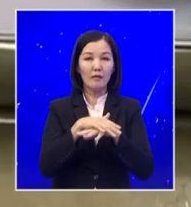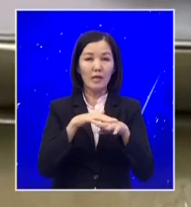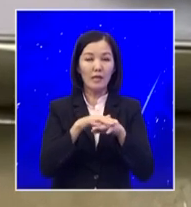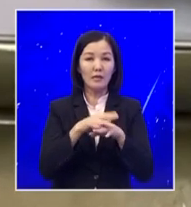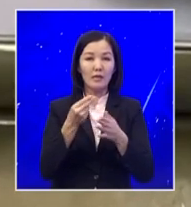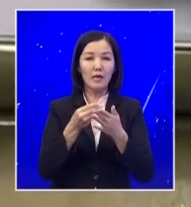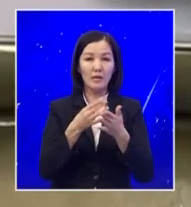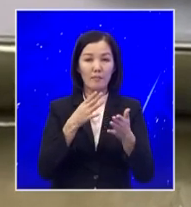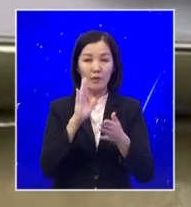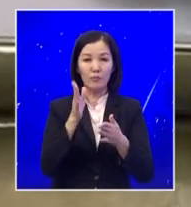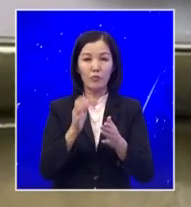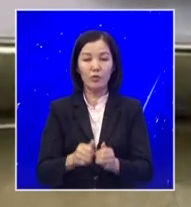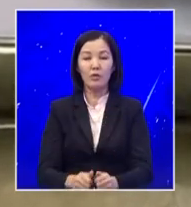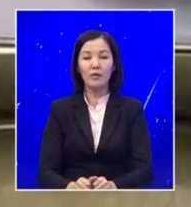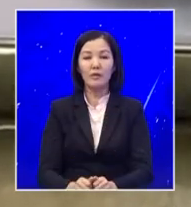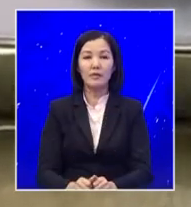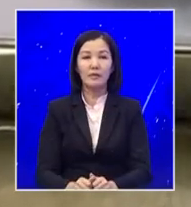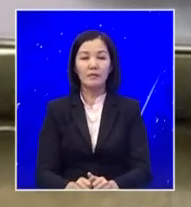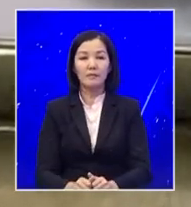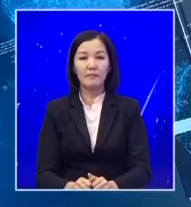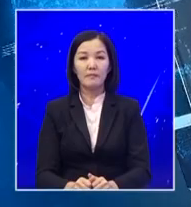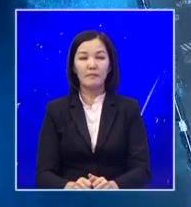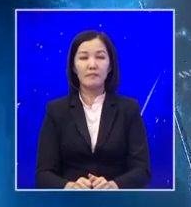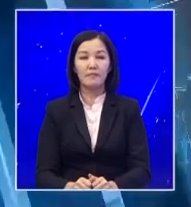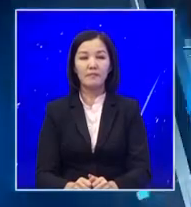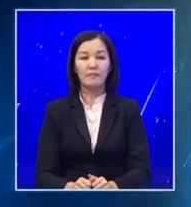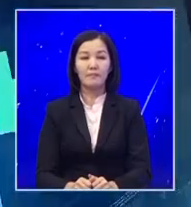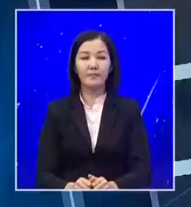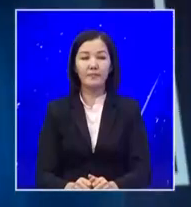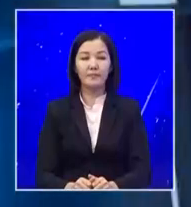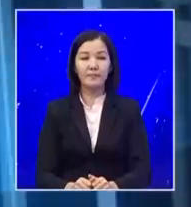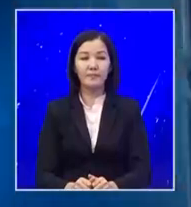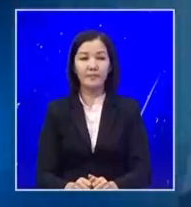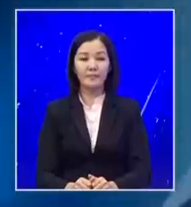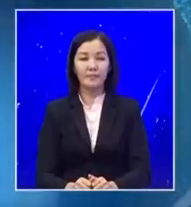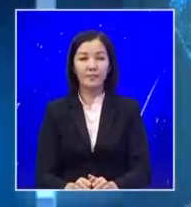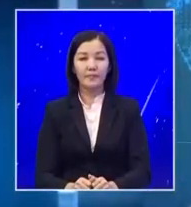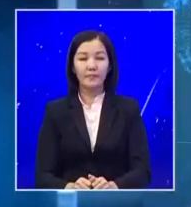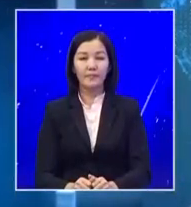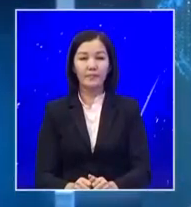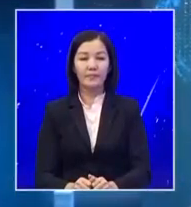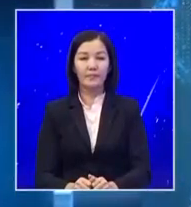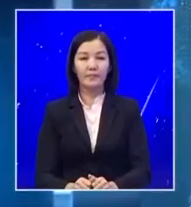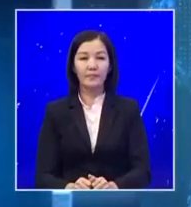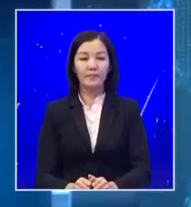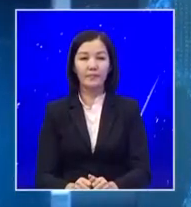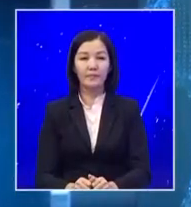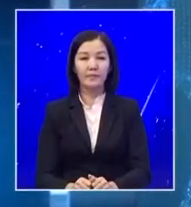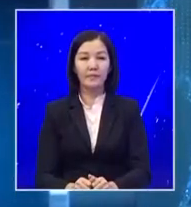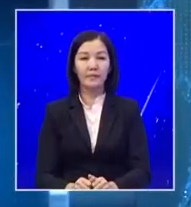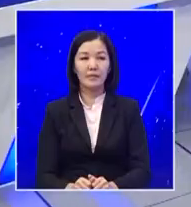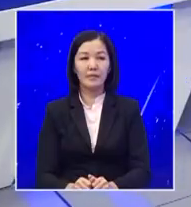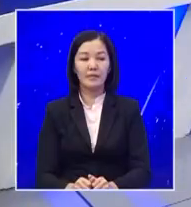да қымбат болады. Топтаманы ғаламтор ақпараттарымен дайындаған Меруерт Қыдырбайқызы, Мадина Несіпбек, Жетісу телеарнасы.